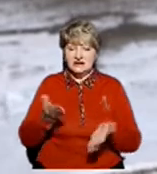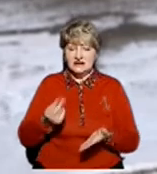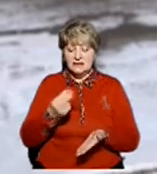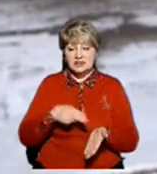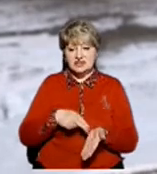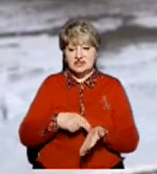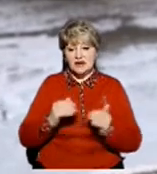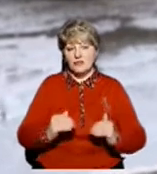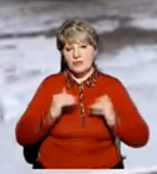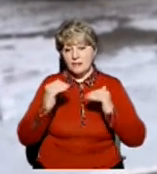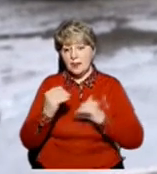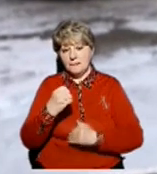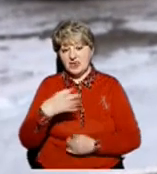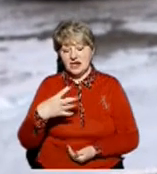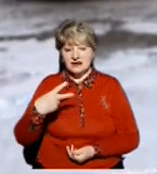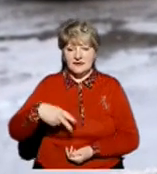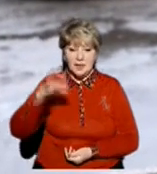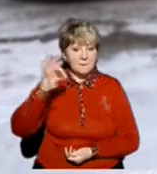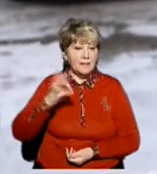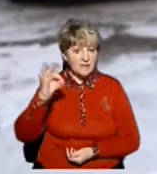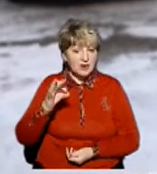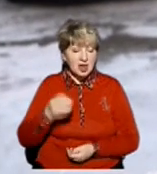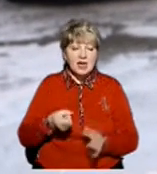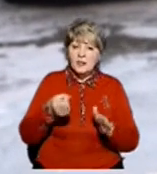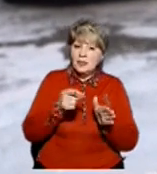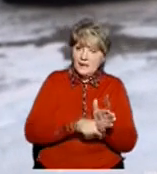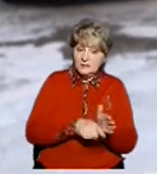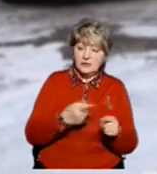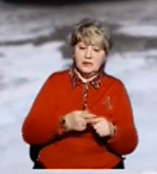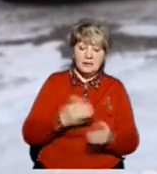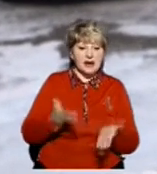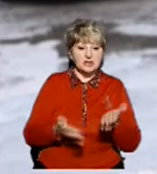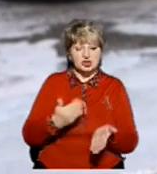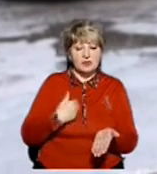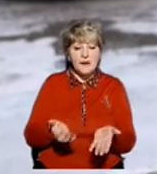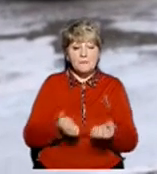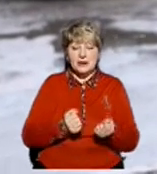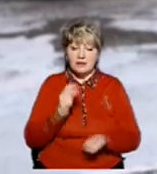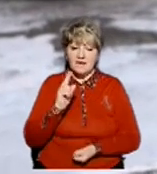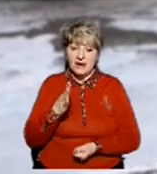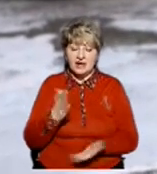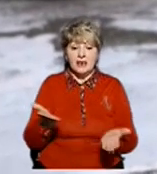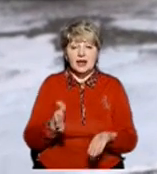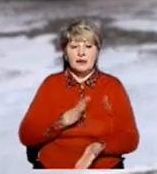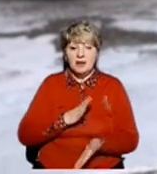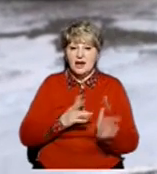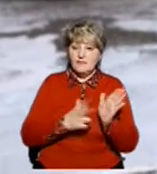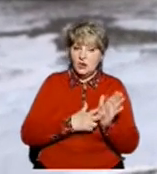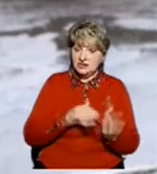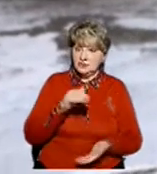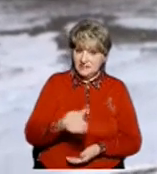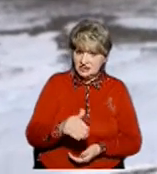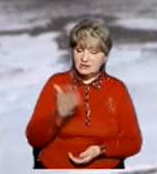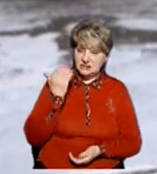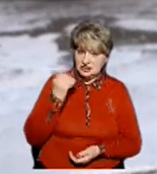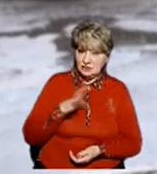мінімум 15-20%. Це такому на дешевшому сегменті. Якщо ми беремо квартири, які були від 8 тисяч, то